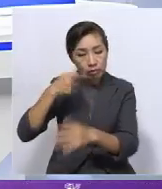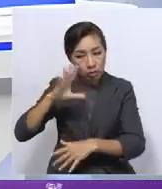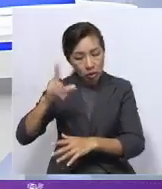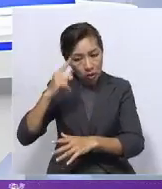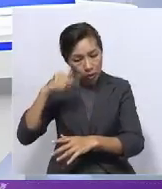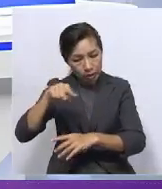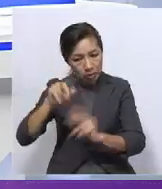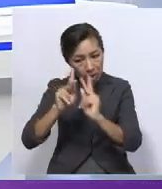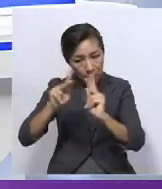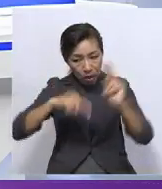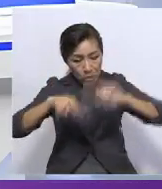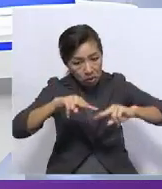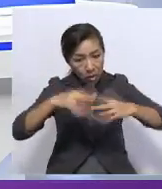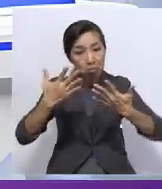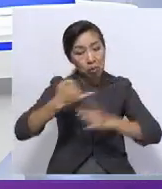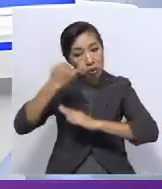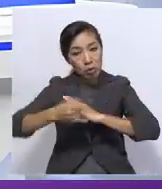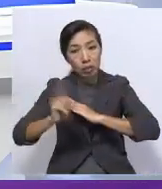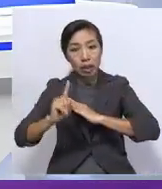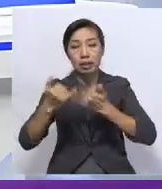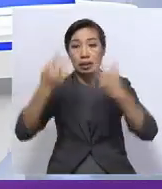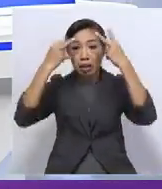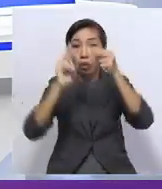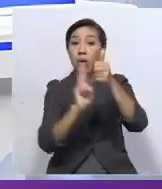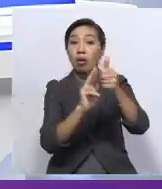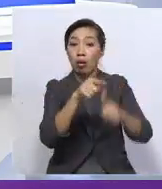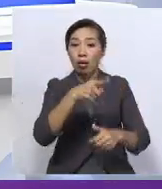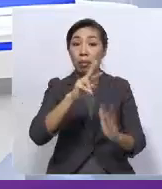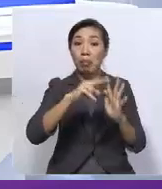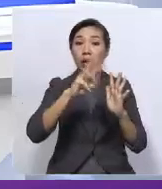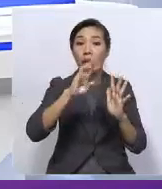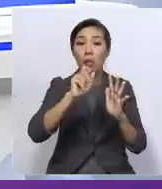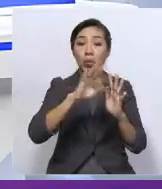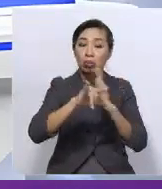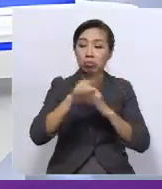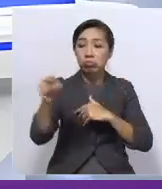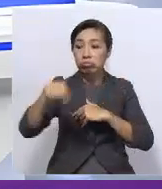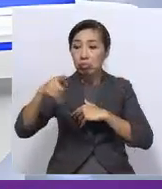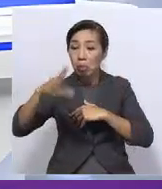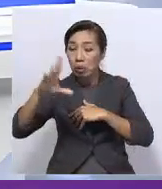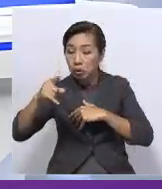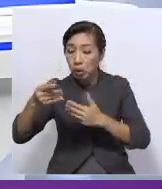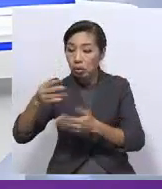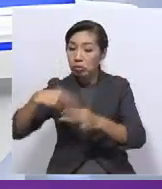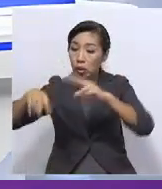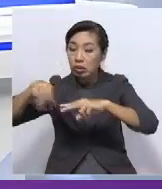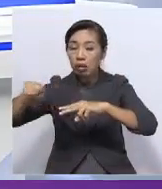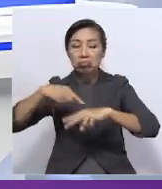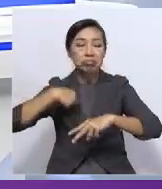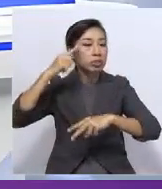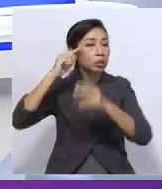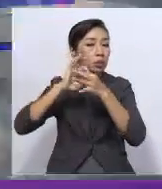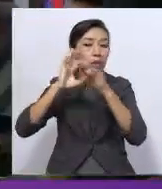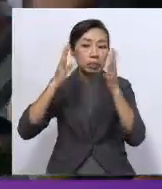เรื่องดังกล่าวหรือไม่นะคะขณะที่ท่านรองนายกรัฐมนตรีก็ออกมาระบุว่าไม่กังวลต่อการพิจารณาการสอบข้อเท็จจริงของปปช.